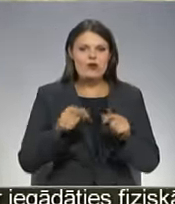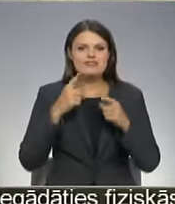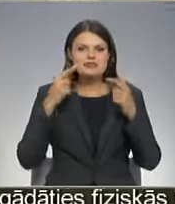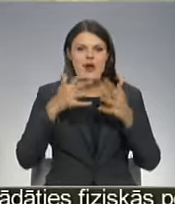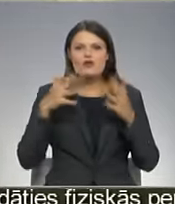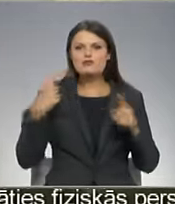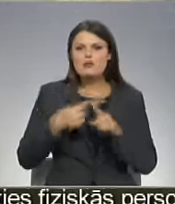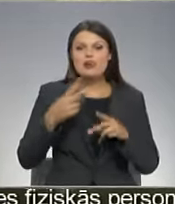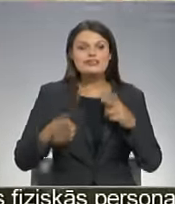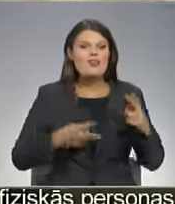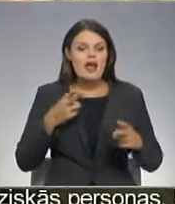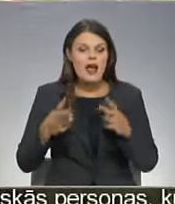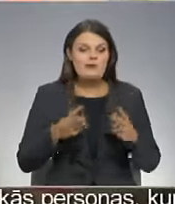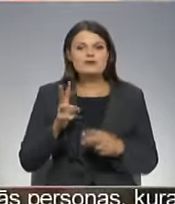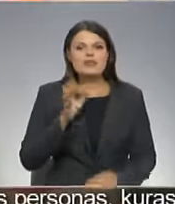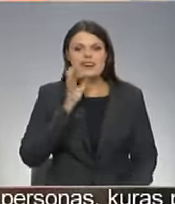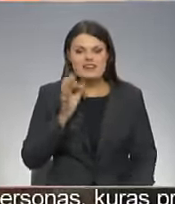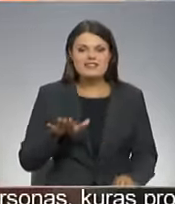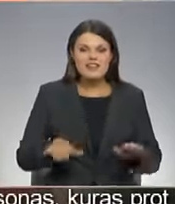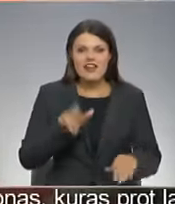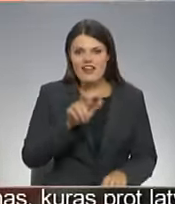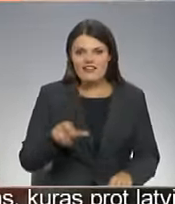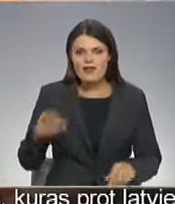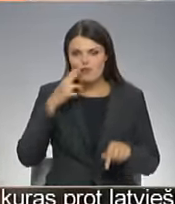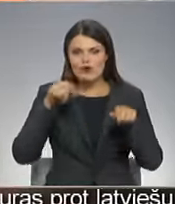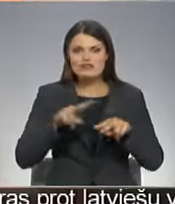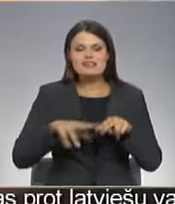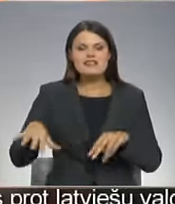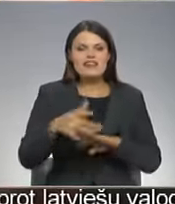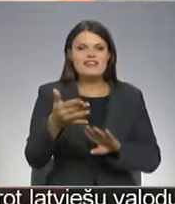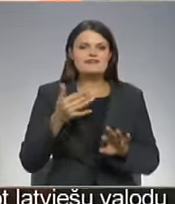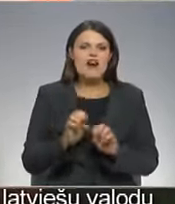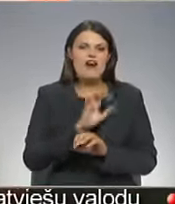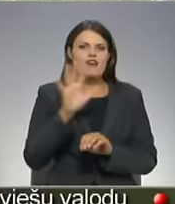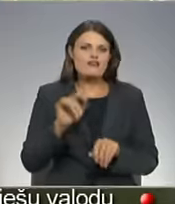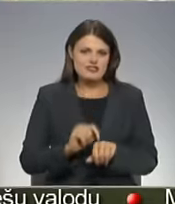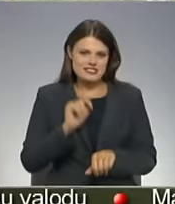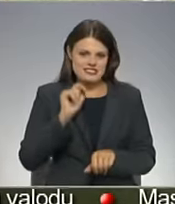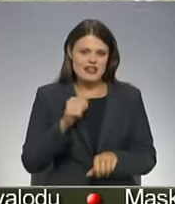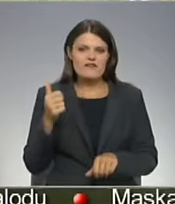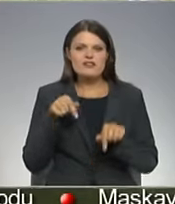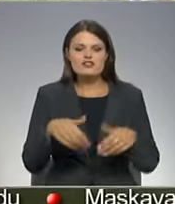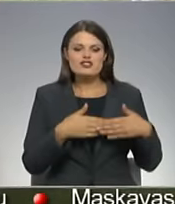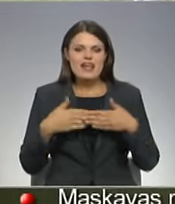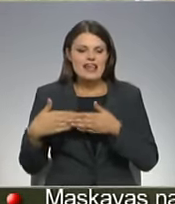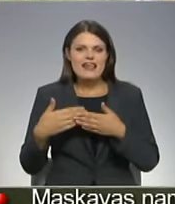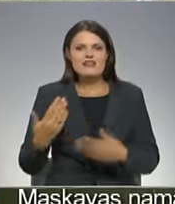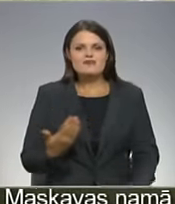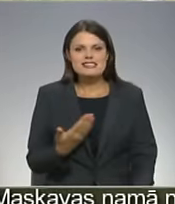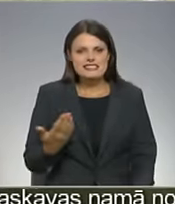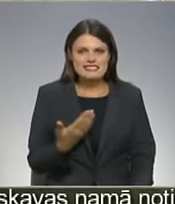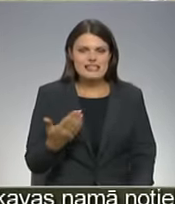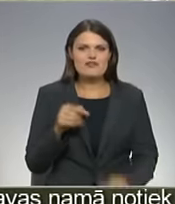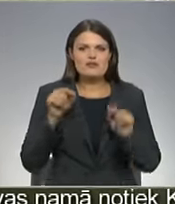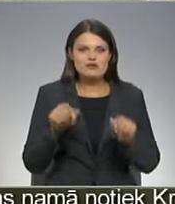smaidu un pozitīvu emociju, jo kā uzsver jumurdieši, no sniķeriem nāk gaišums un citādāk nemaz nevarot būt. Viņi šeit ir ienesuši dzīvību.